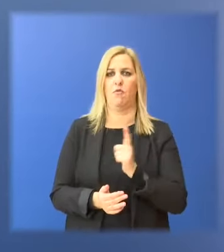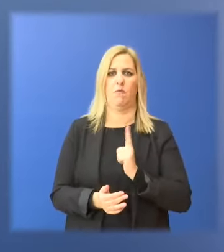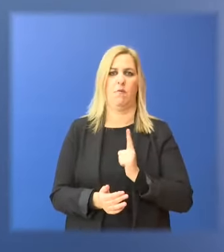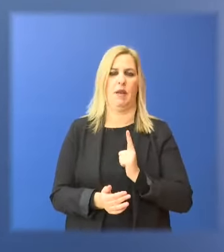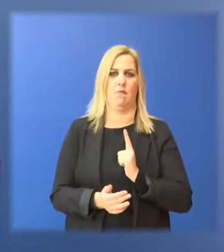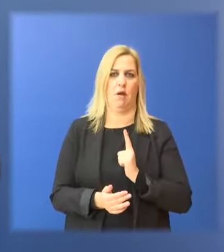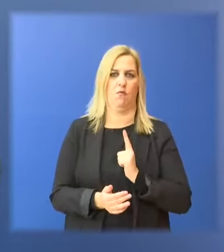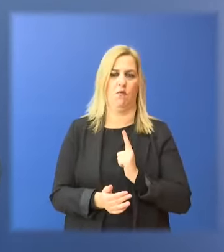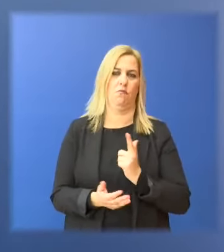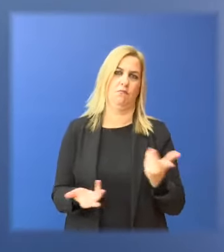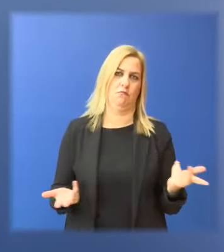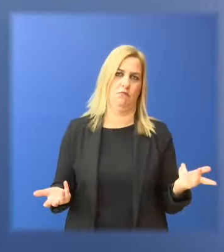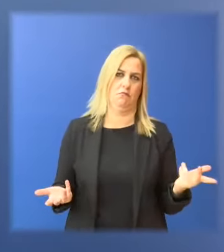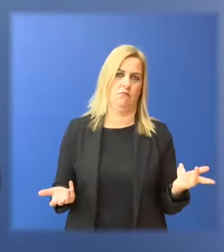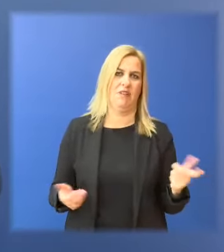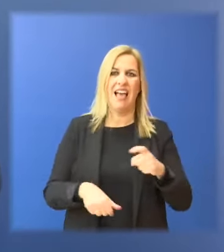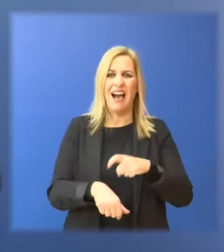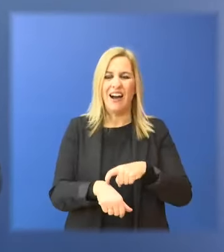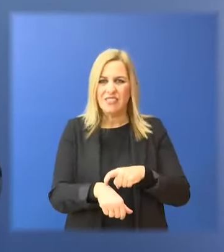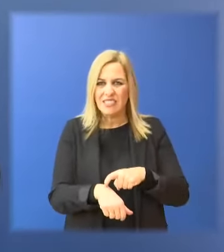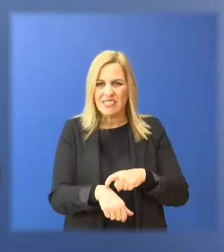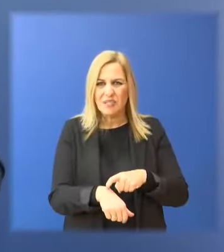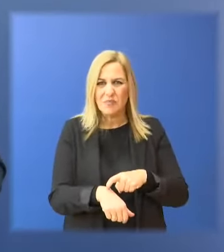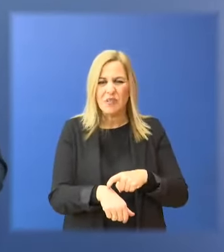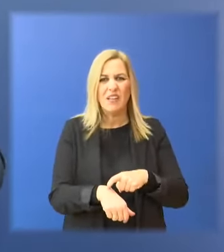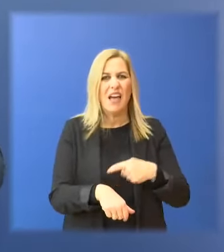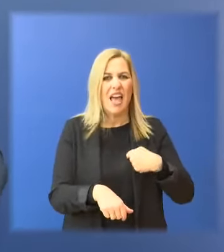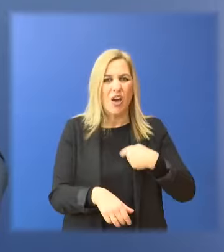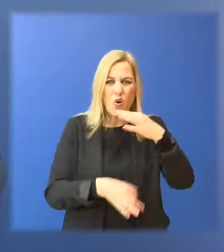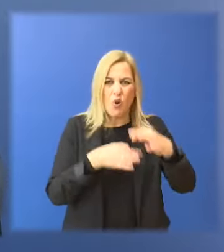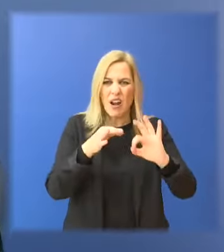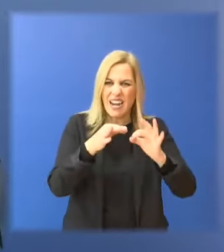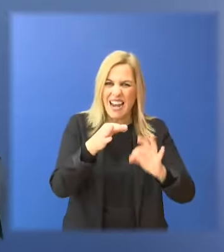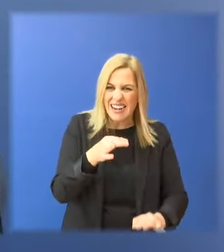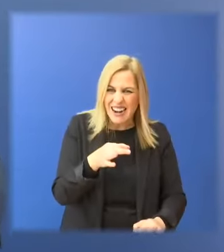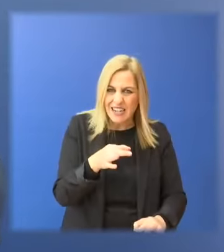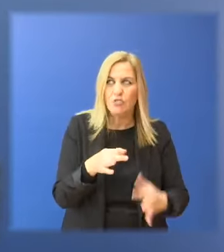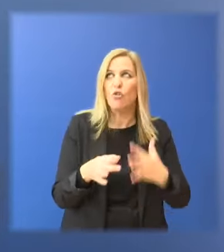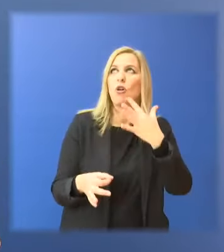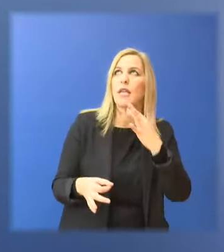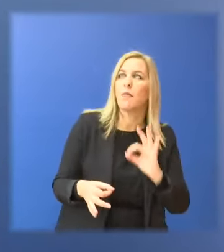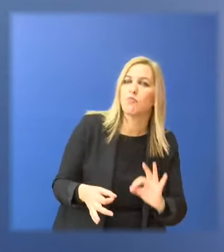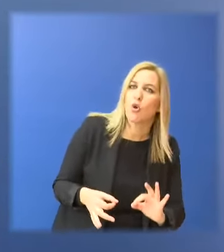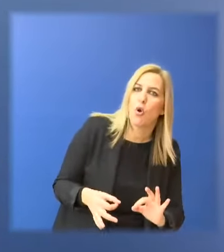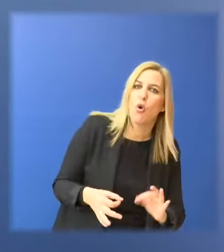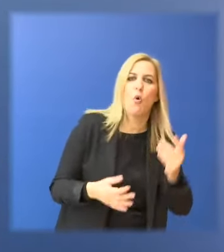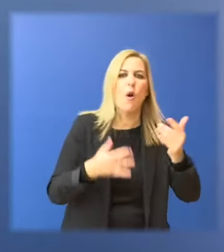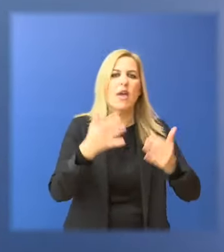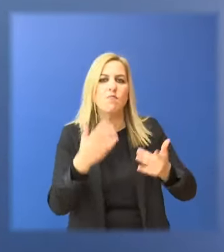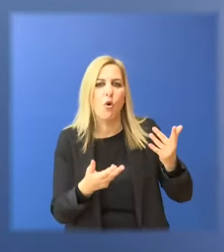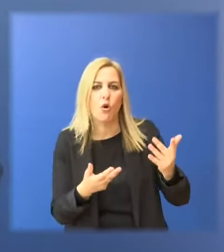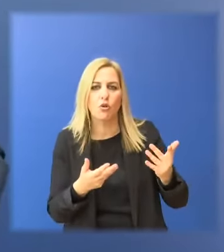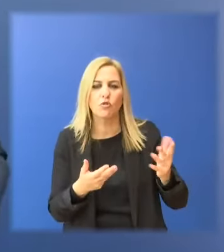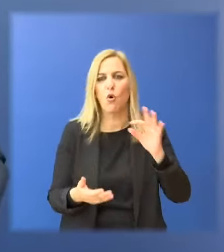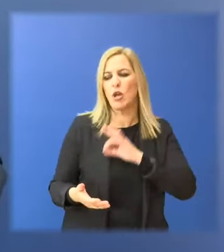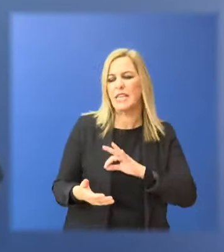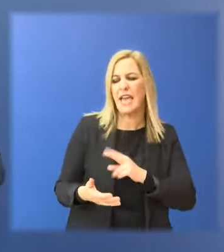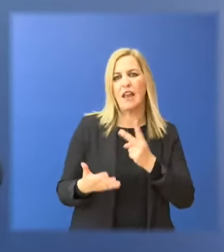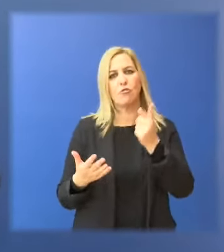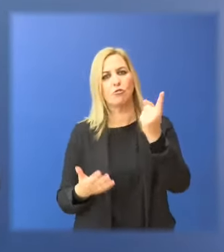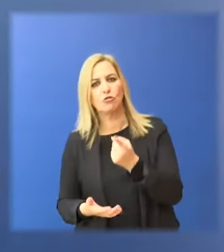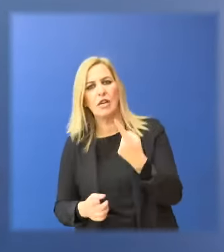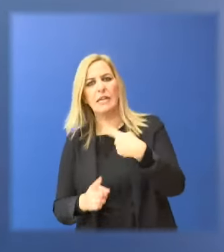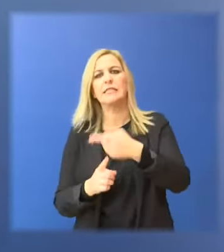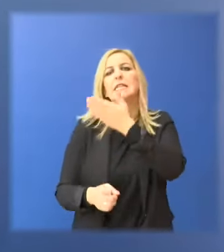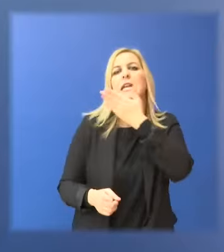Οπότε νομίζω ότι δεν έχει αυτή τη στιγμή κάποια ιδιαίτερη αξία να αναλύσω. Το έκανε πολύ αναλυτικά χθες ο αρμόδιος υπουργός στο συγκεκριμένο μηχανισμό. Η ουσία